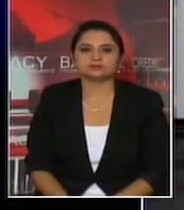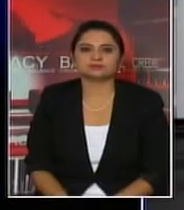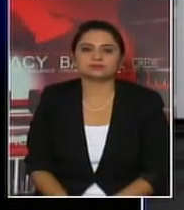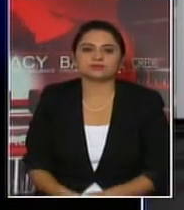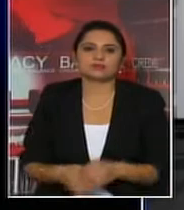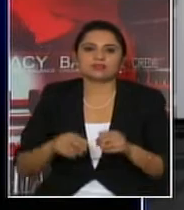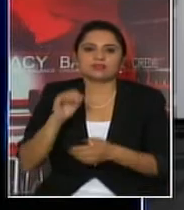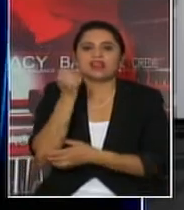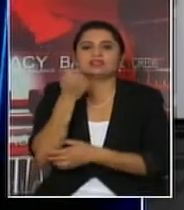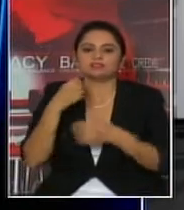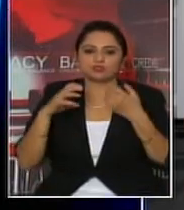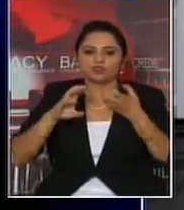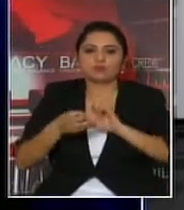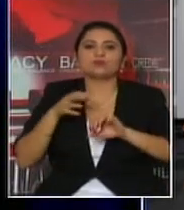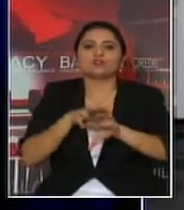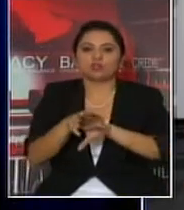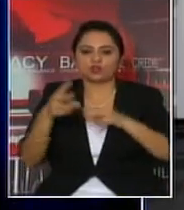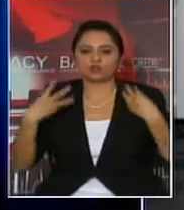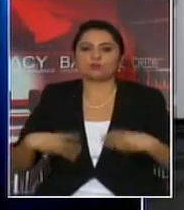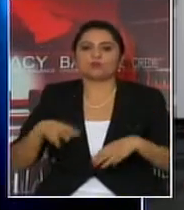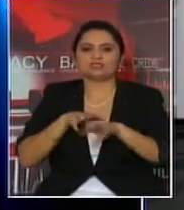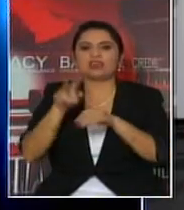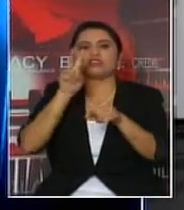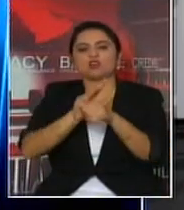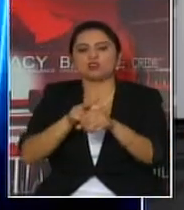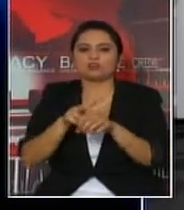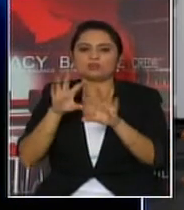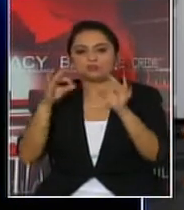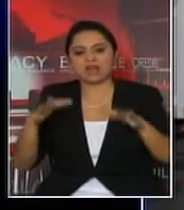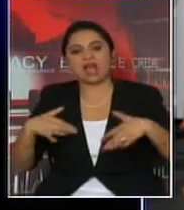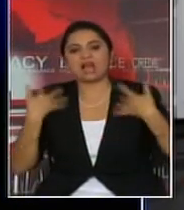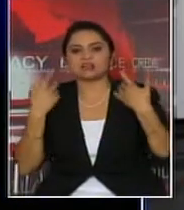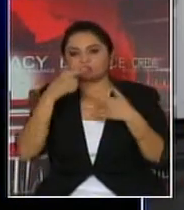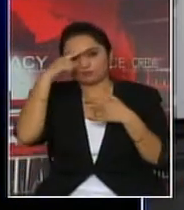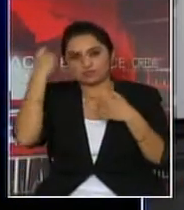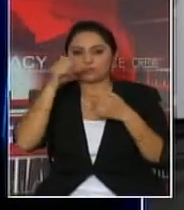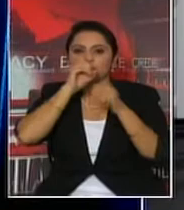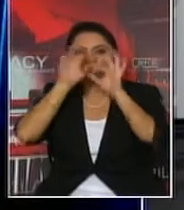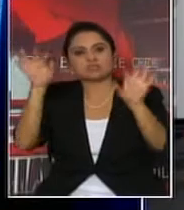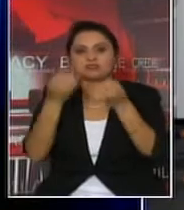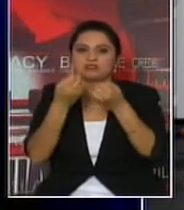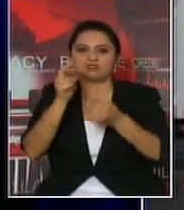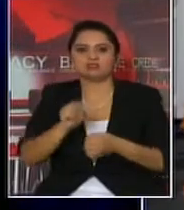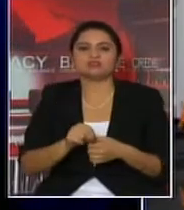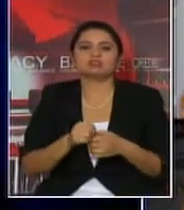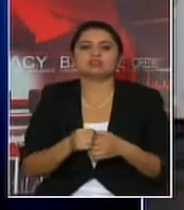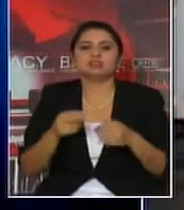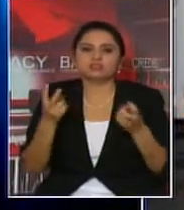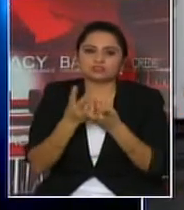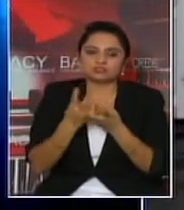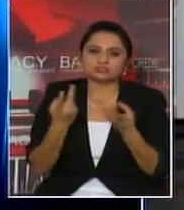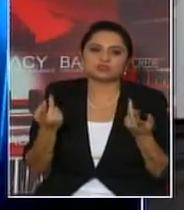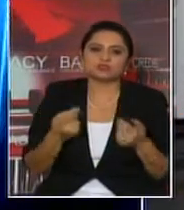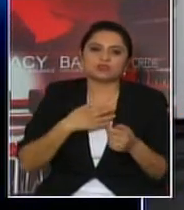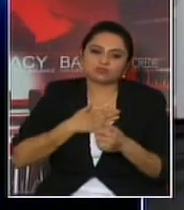बहुराष्ट्रीय कम्पनीहरूले उपभोक्ताहरूलाई झुक्क्याउन निकै आकर्षक विज्ञापन प्रसारण गर्ने गर्छन्। जसरी मनै